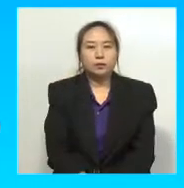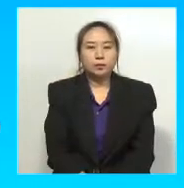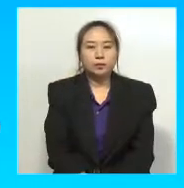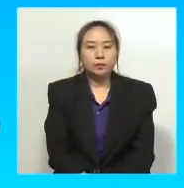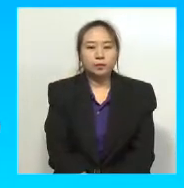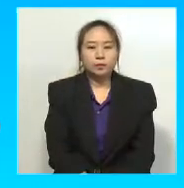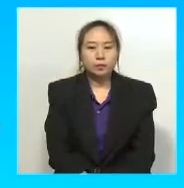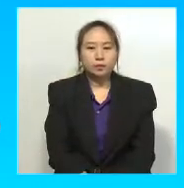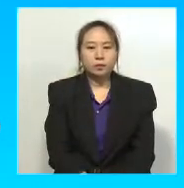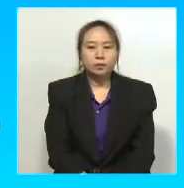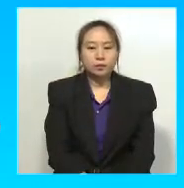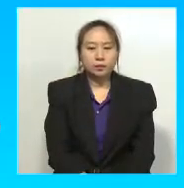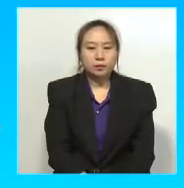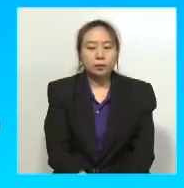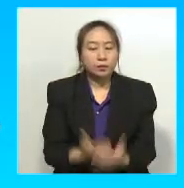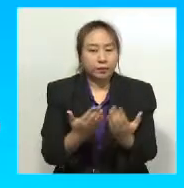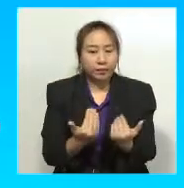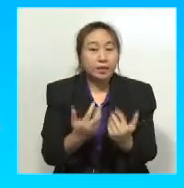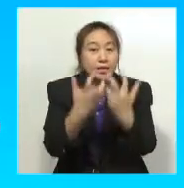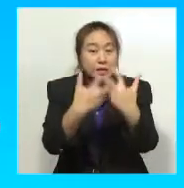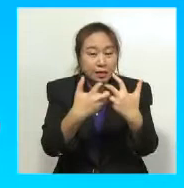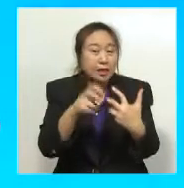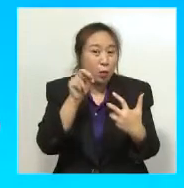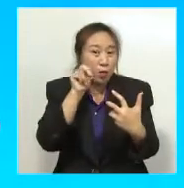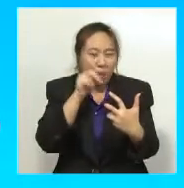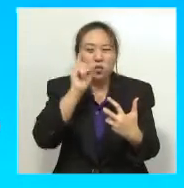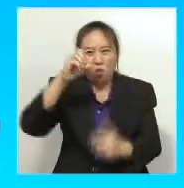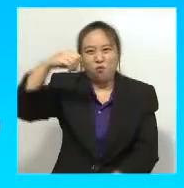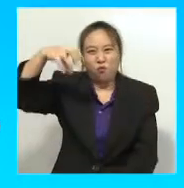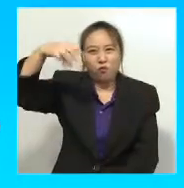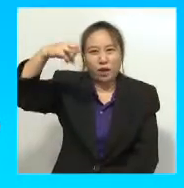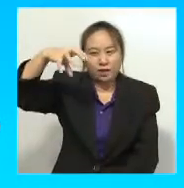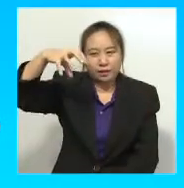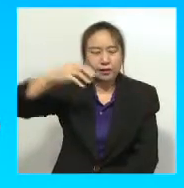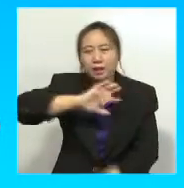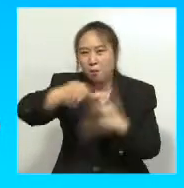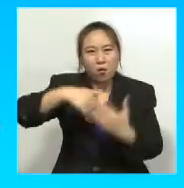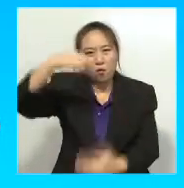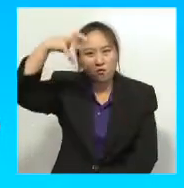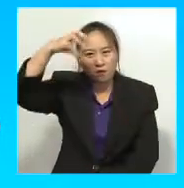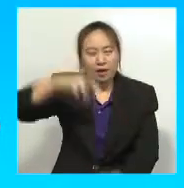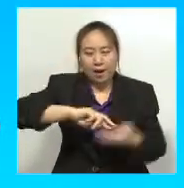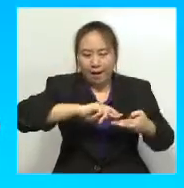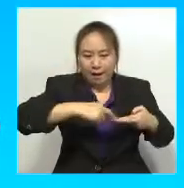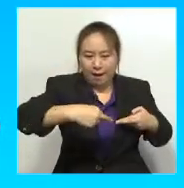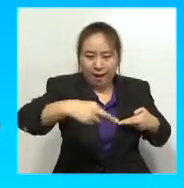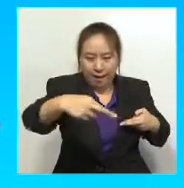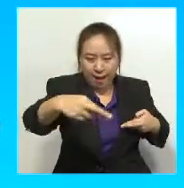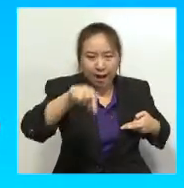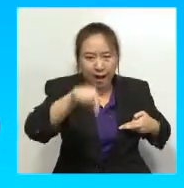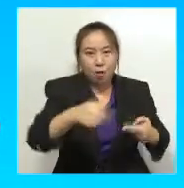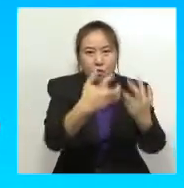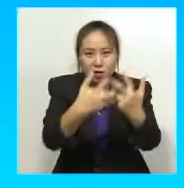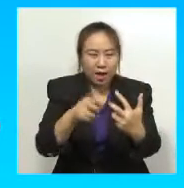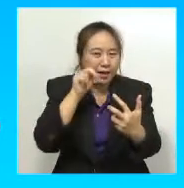ที่ไปสูบด้านในค่ะ เป็นต้องเป็นไฟฟ้าทั้งนั้นเลยเป็นซับเมอร์ทั้งนั้นเลยแล้วก็ผมก็ระดมแถวนี้ม